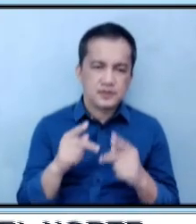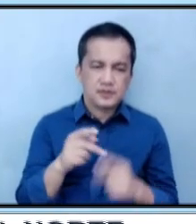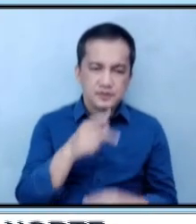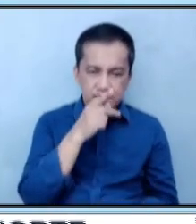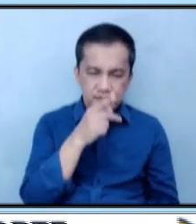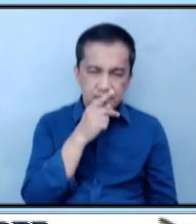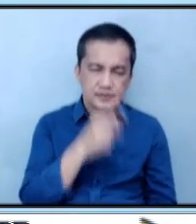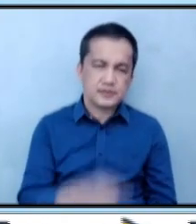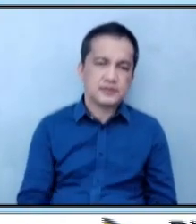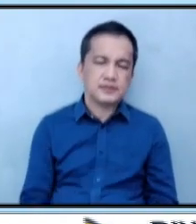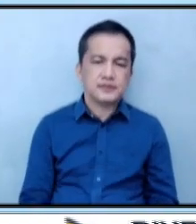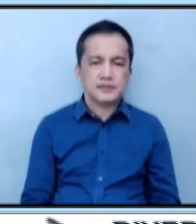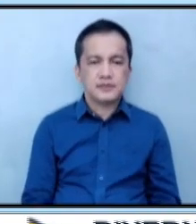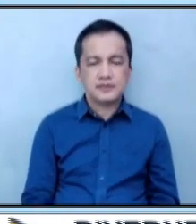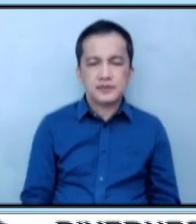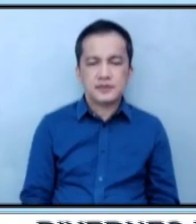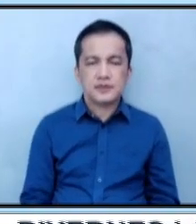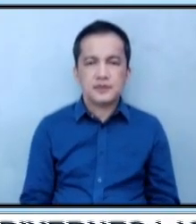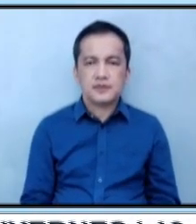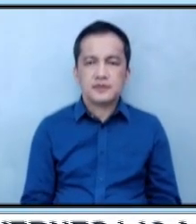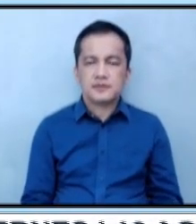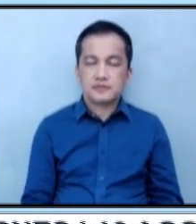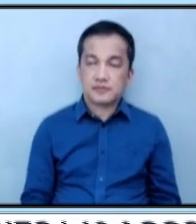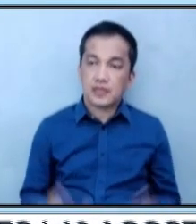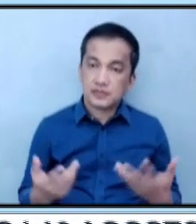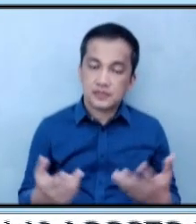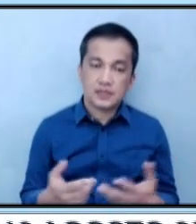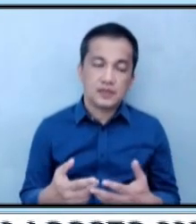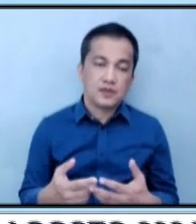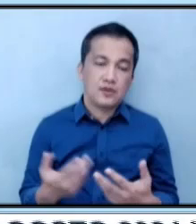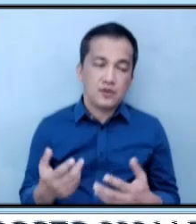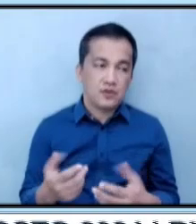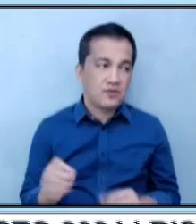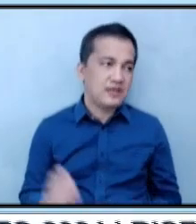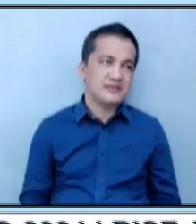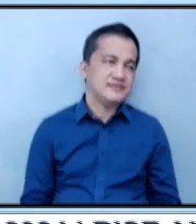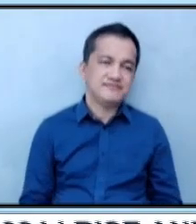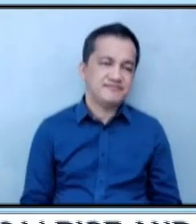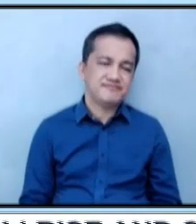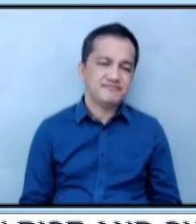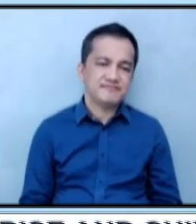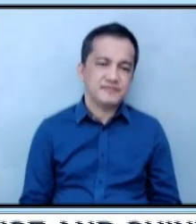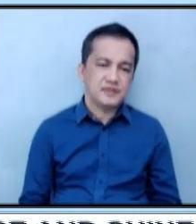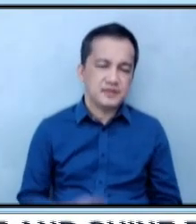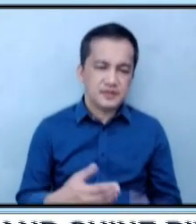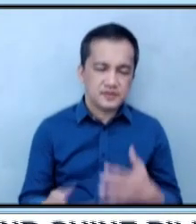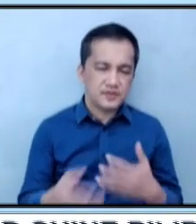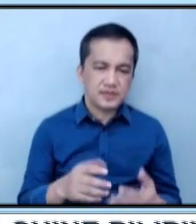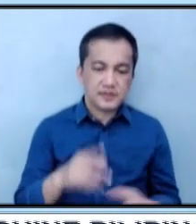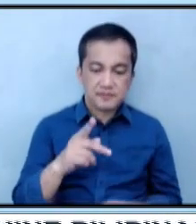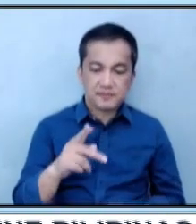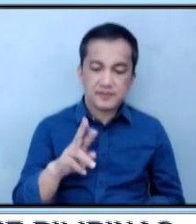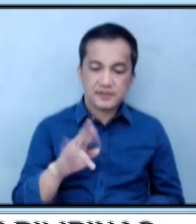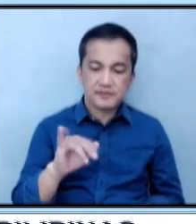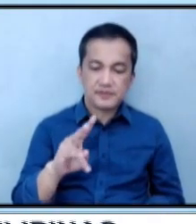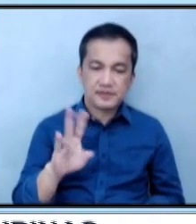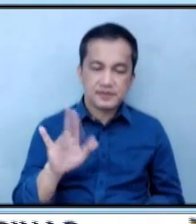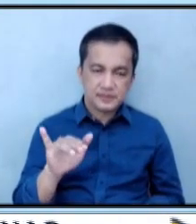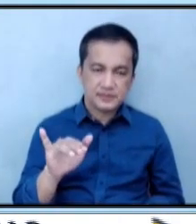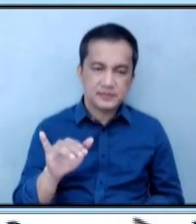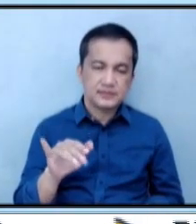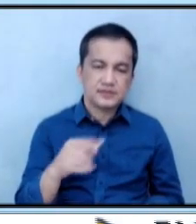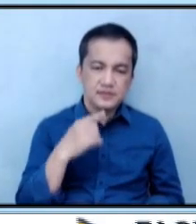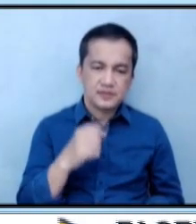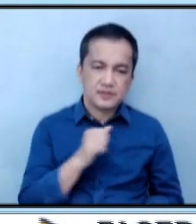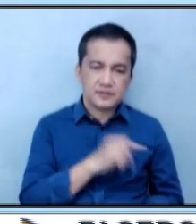personal time, we're trying to adjust kasi wala ganun na talaga. Pero kahit privacy na lang." Ayon kay Gwen, na-appreciate nila